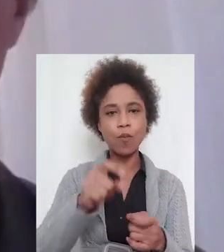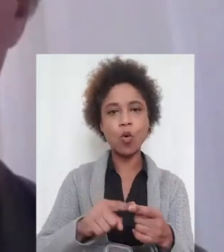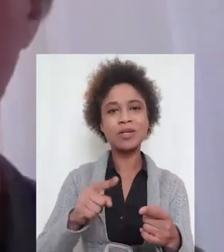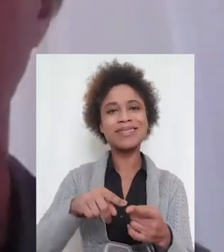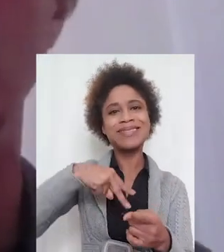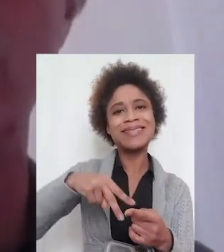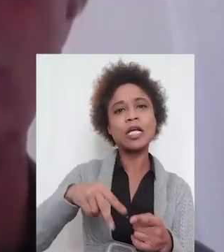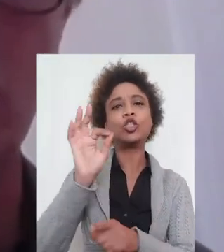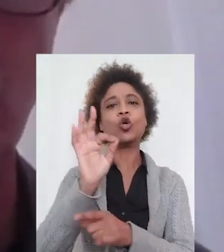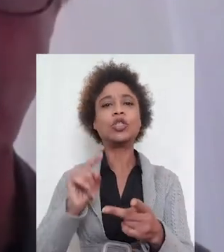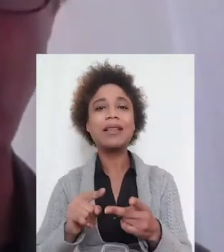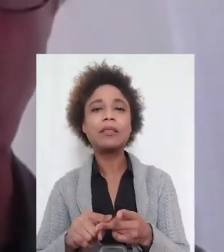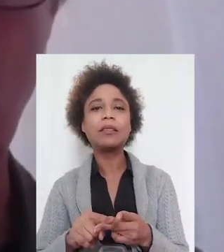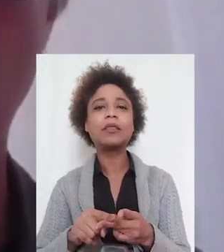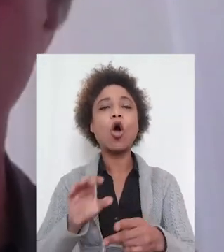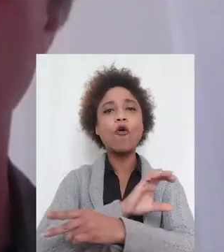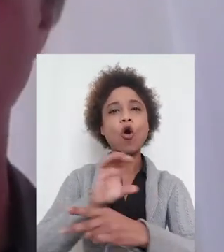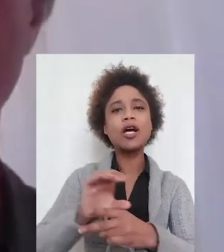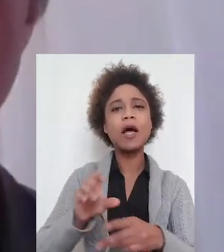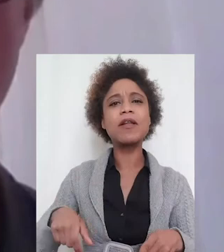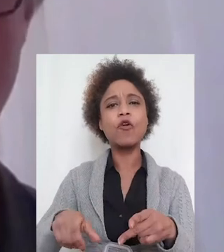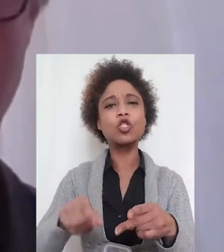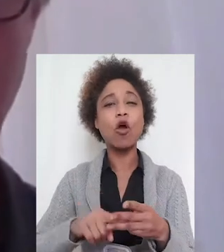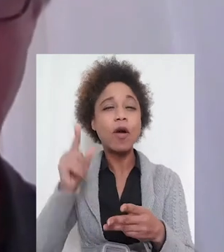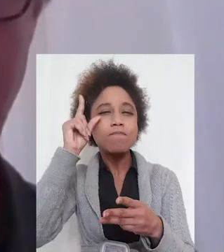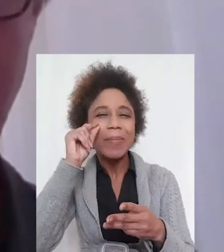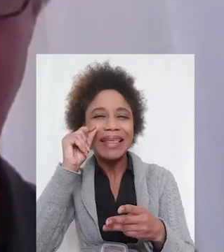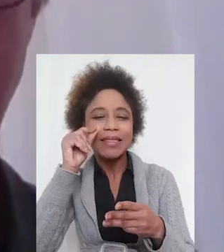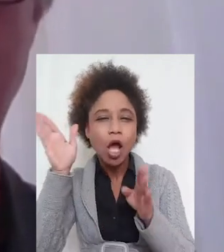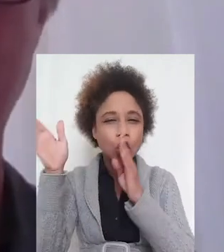of choreograaf in een wielstoel, of een blinde regisseur?